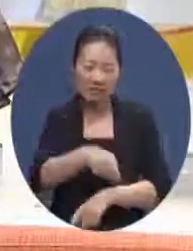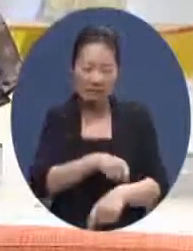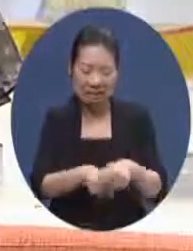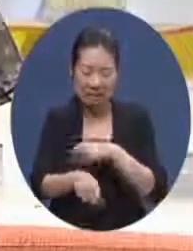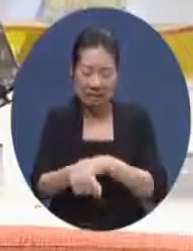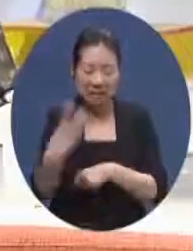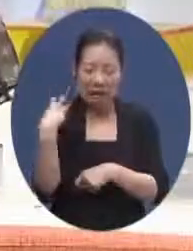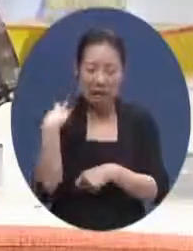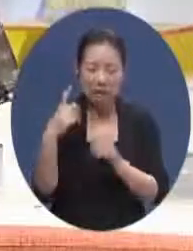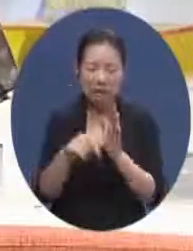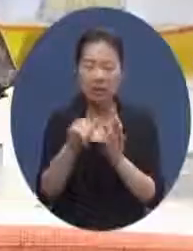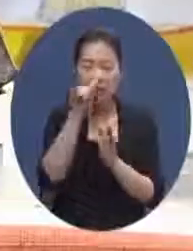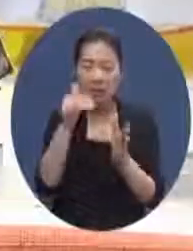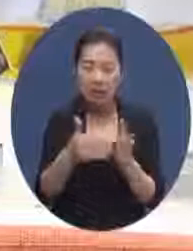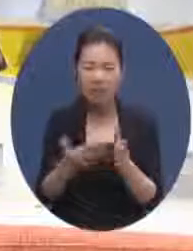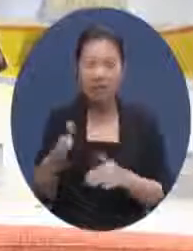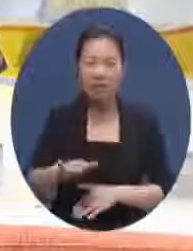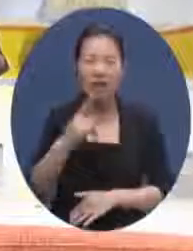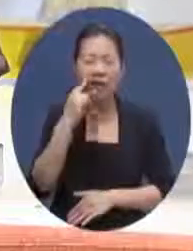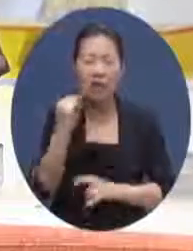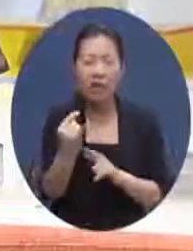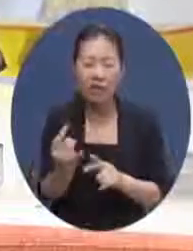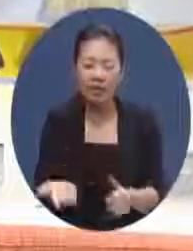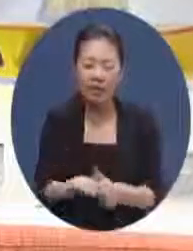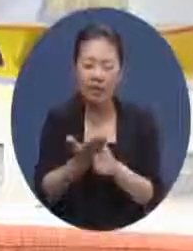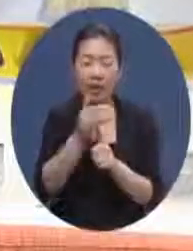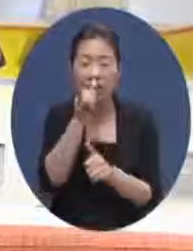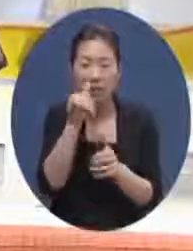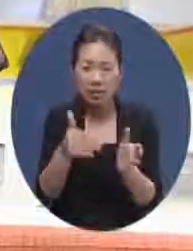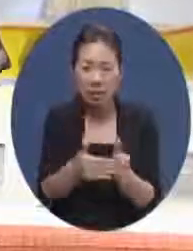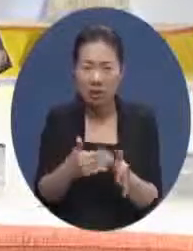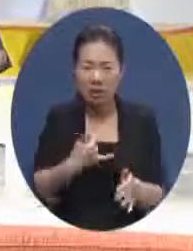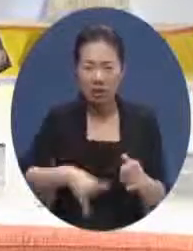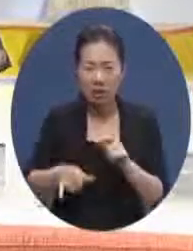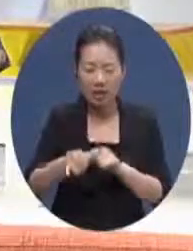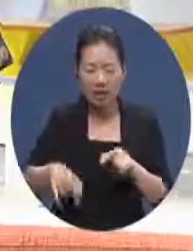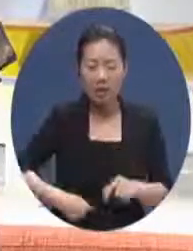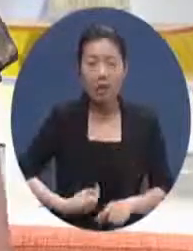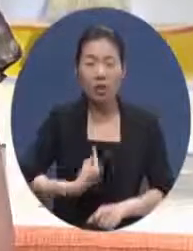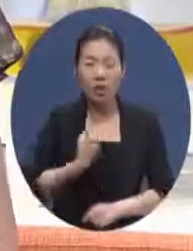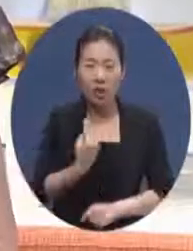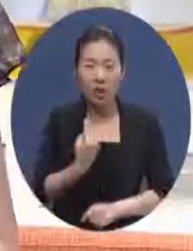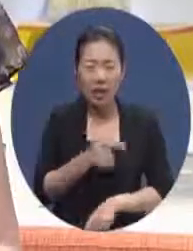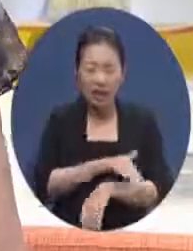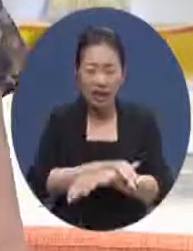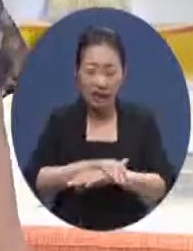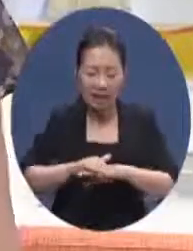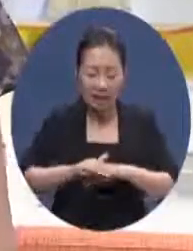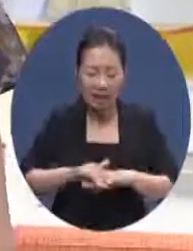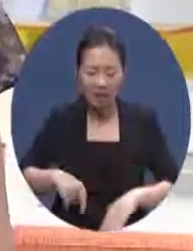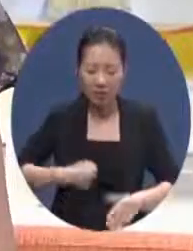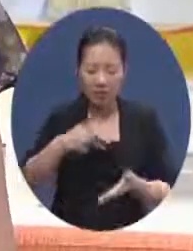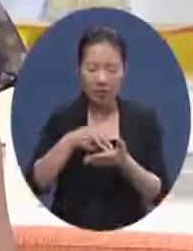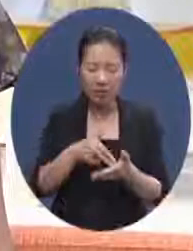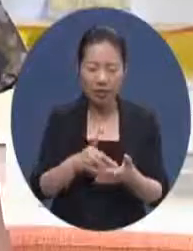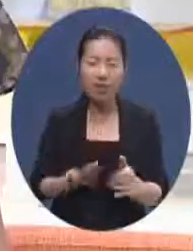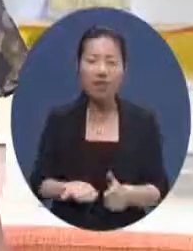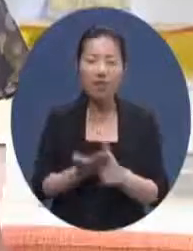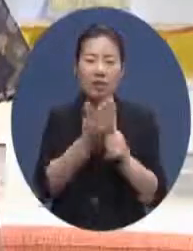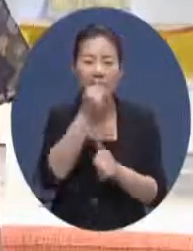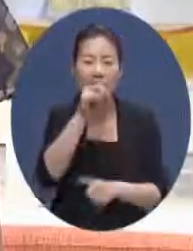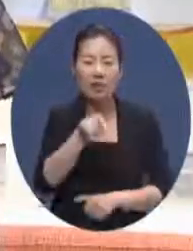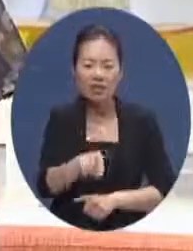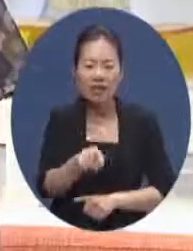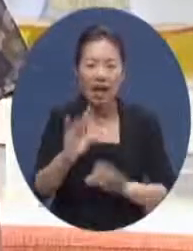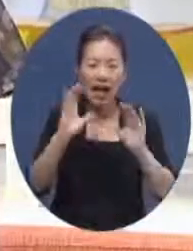될 수가 있어요. 그런데 아이를 키우는 거는 아이가 스스로 잘 독립하도록 키우는 게